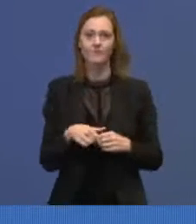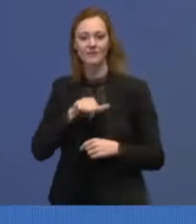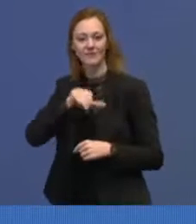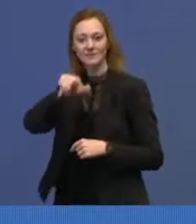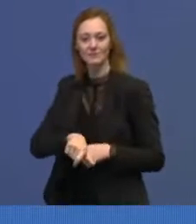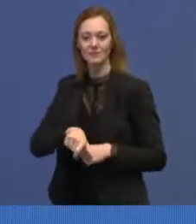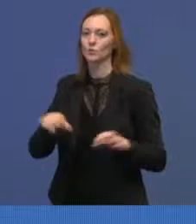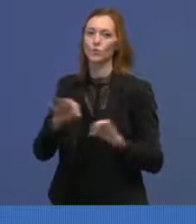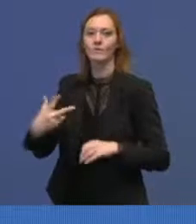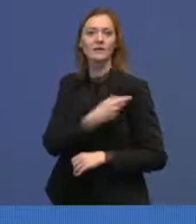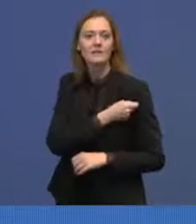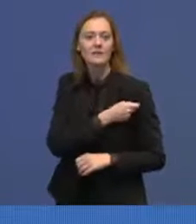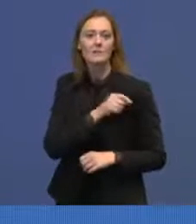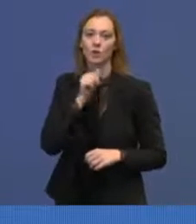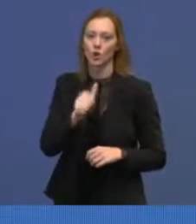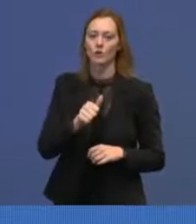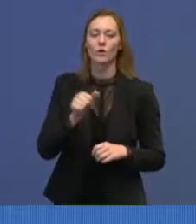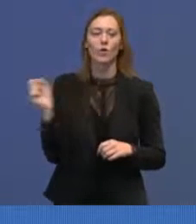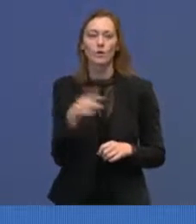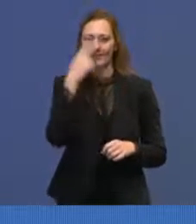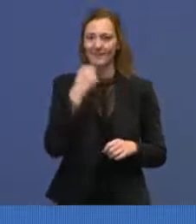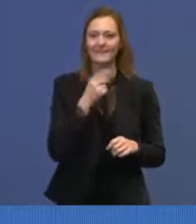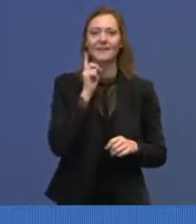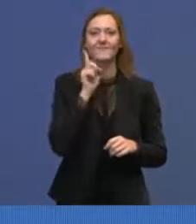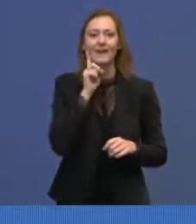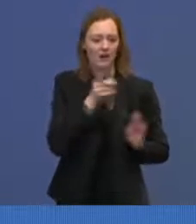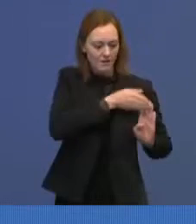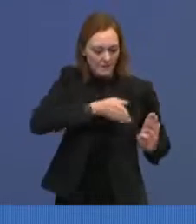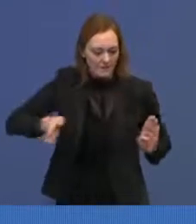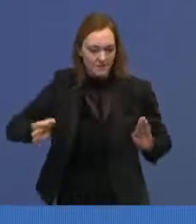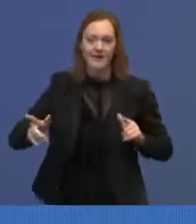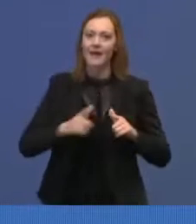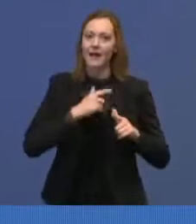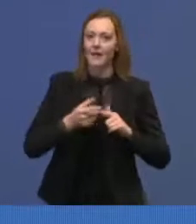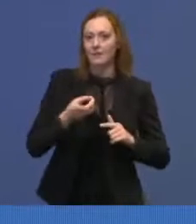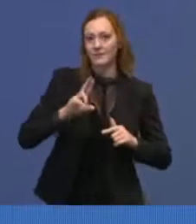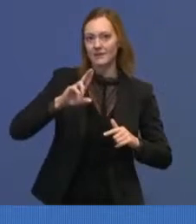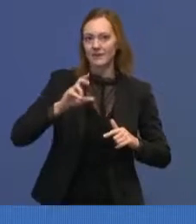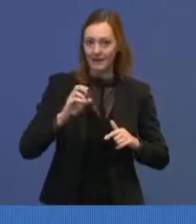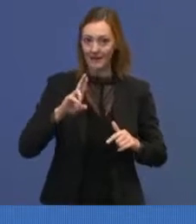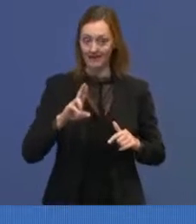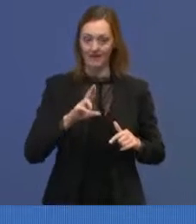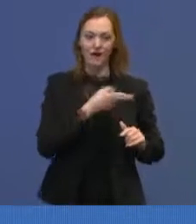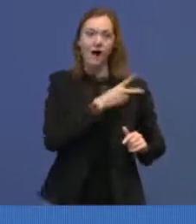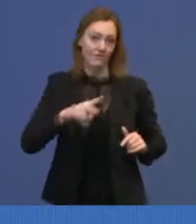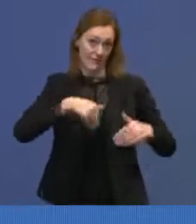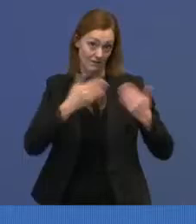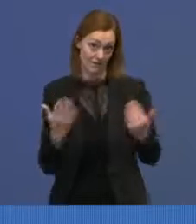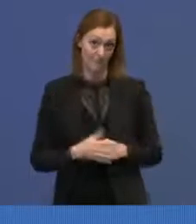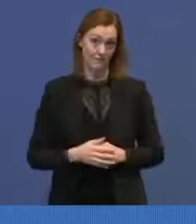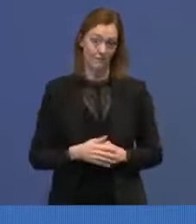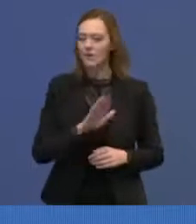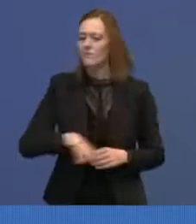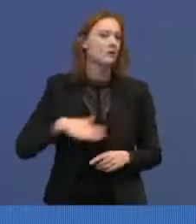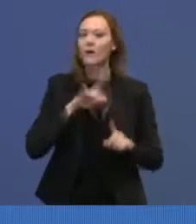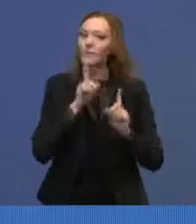7 maalmo maalin kasta isku baadhaan tijaabada degdeg ah ama maalin dhaaf isku baadhaan tijaabada PCR-ka ah. arrintani waajib kuma aha carruurta,